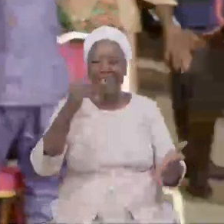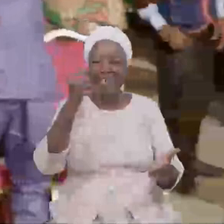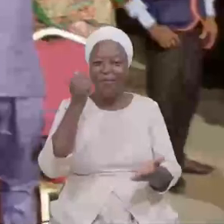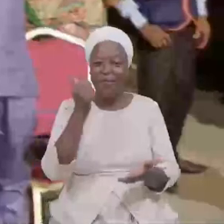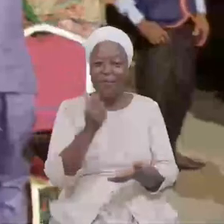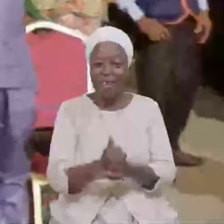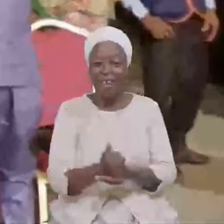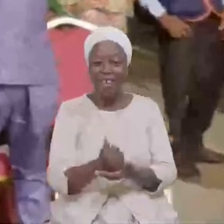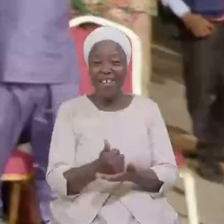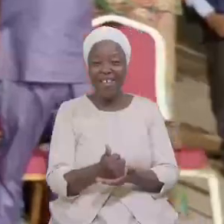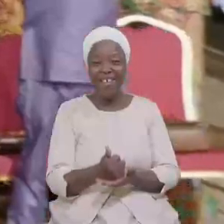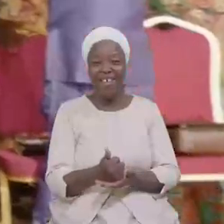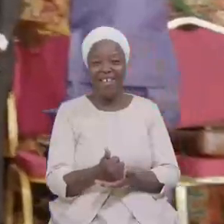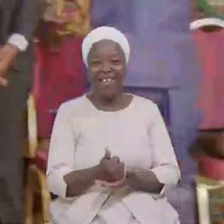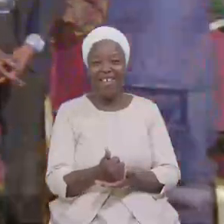Amen.